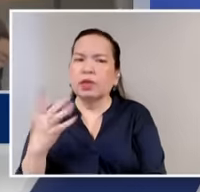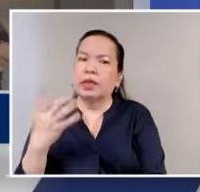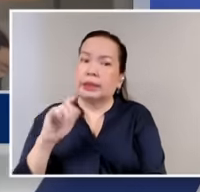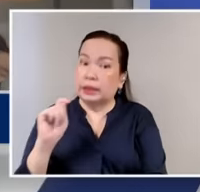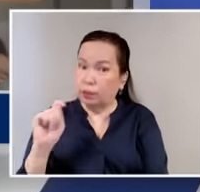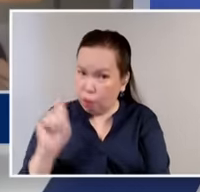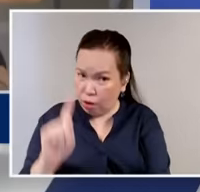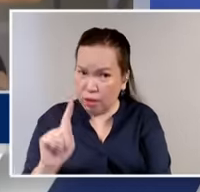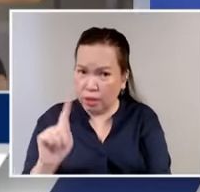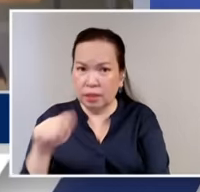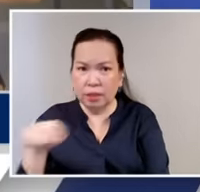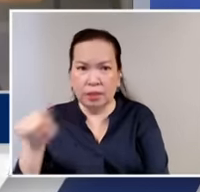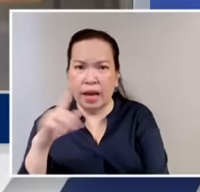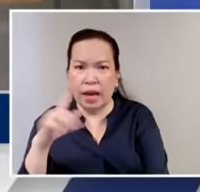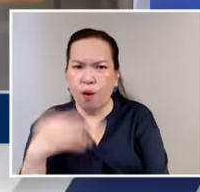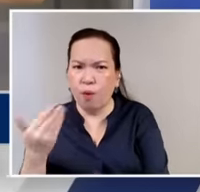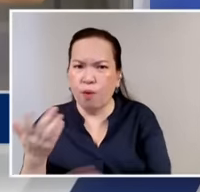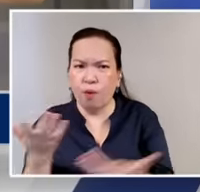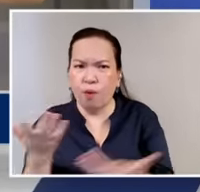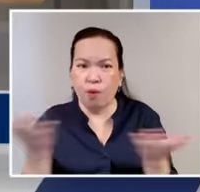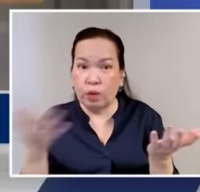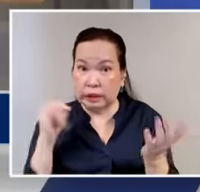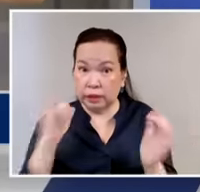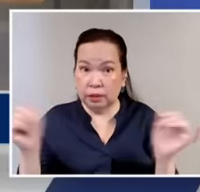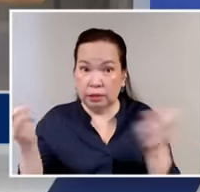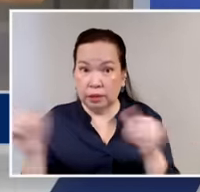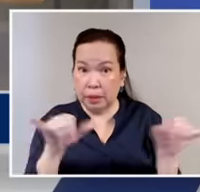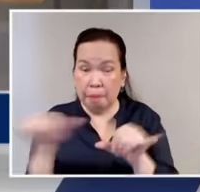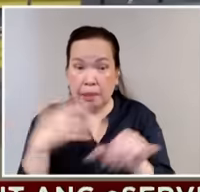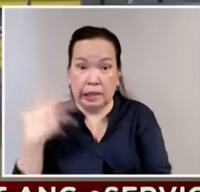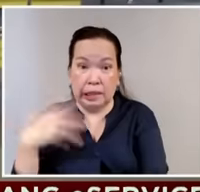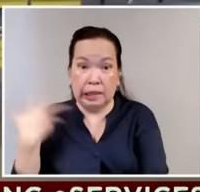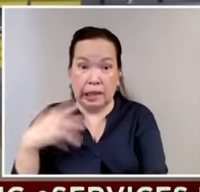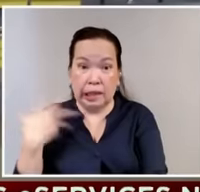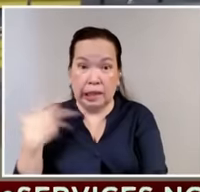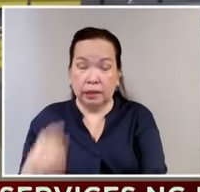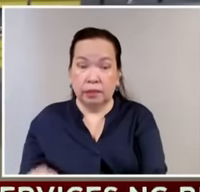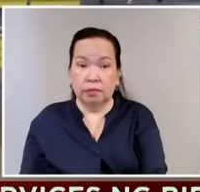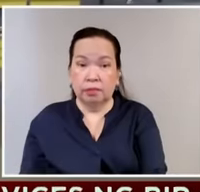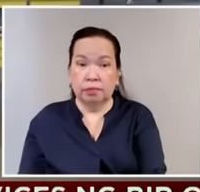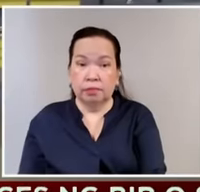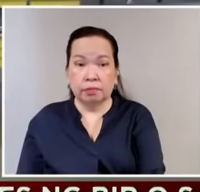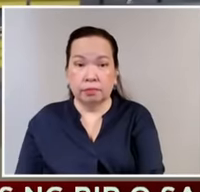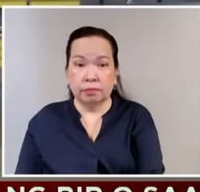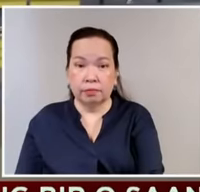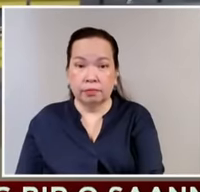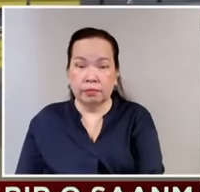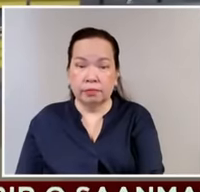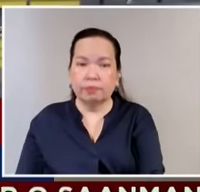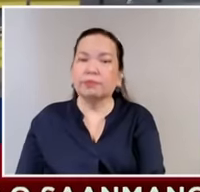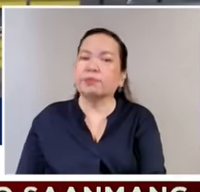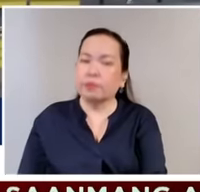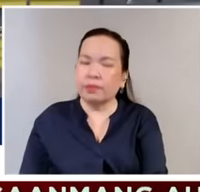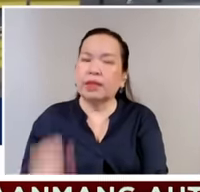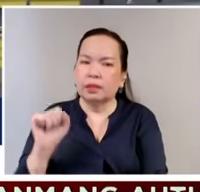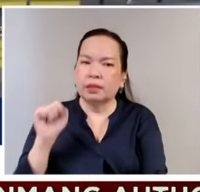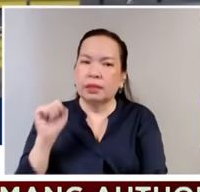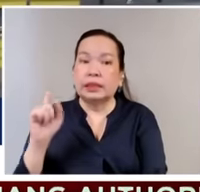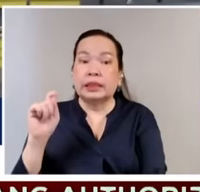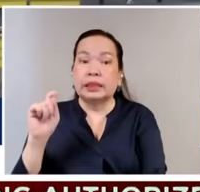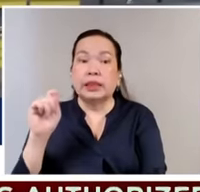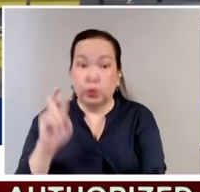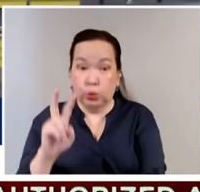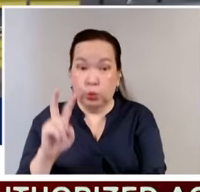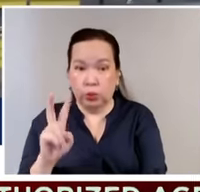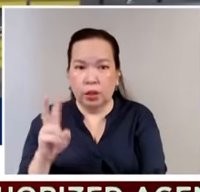kamusta naman? Mainit din ba? Henry, sa Terminal 2 nagkaroon ng